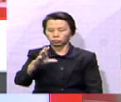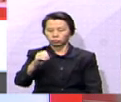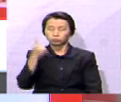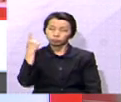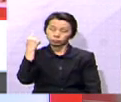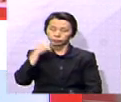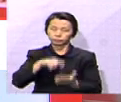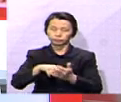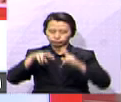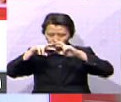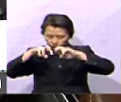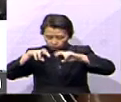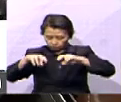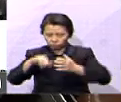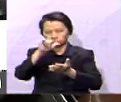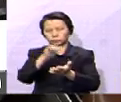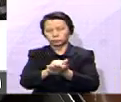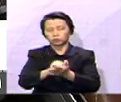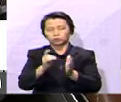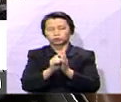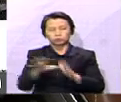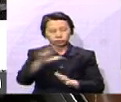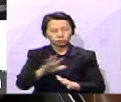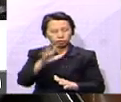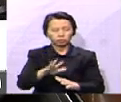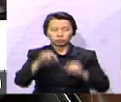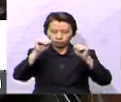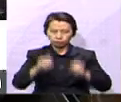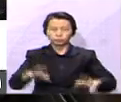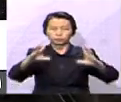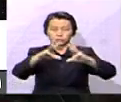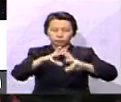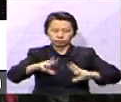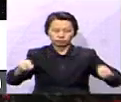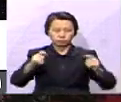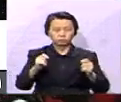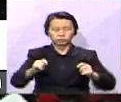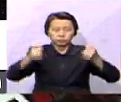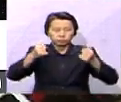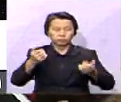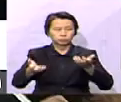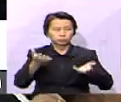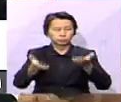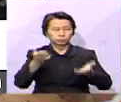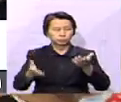ini siasatan berhubung perkara itu dijangka dapat diselesaikan secepat